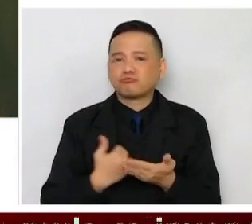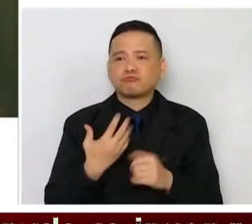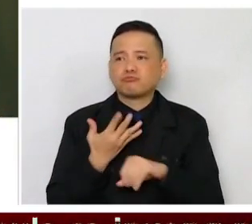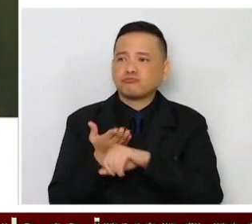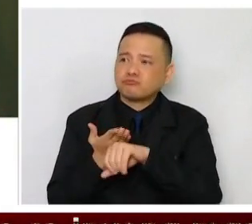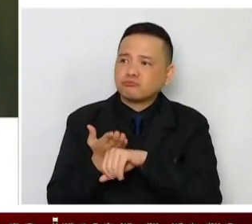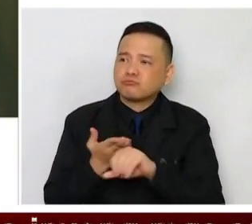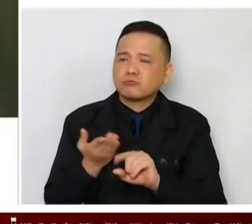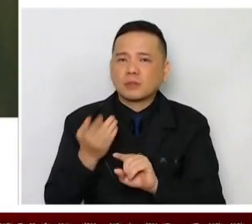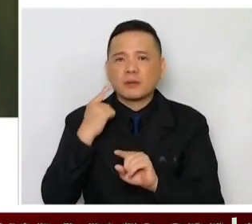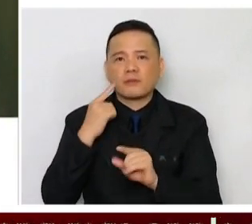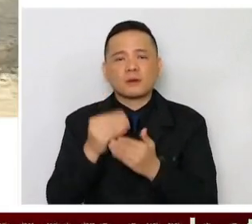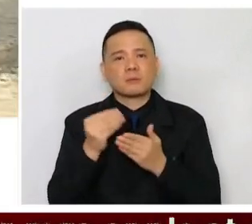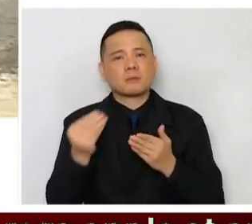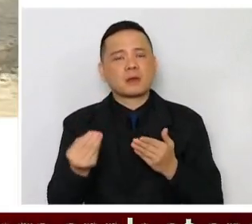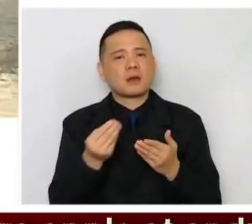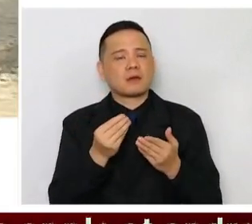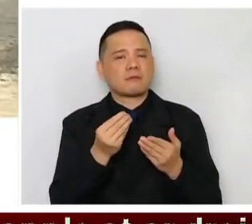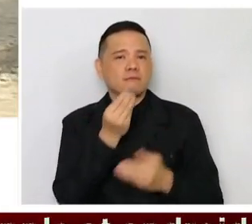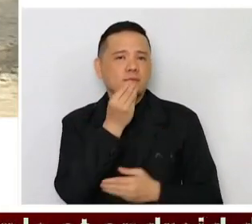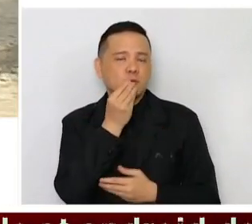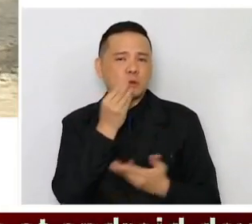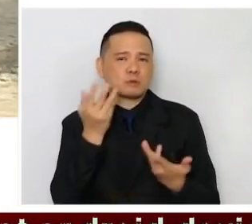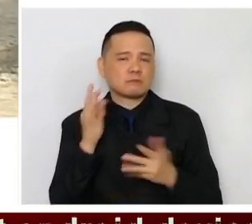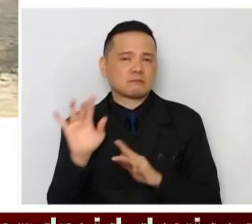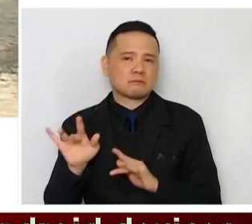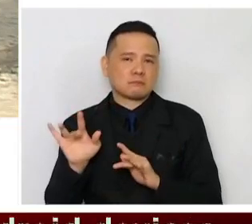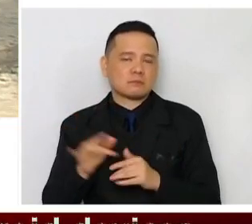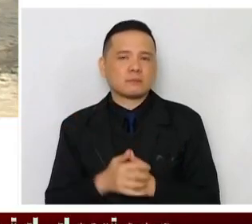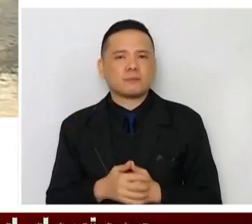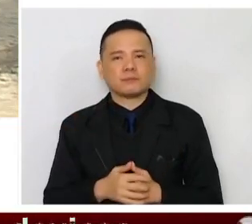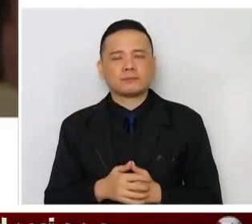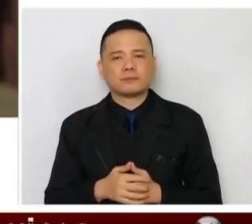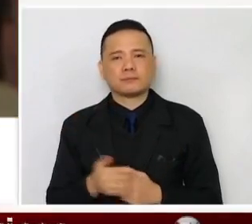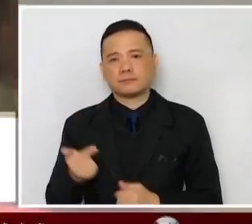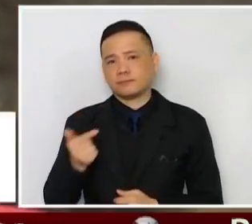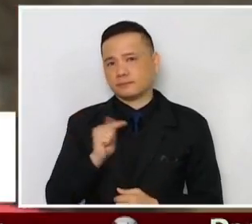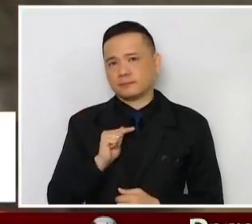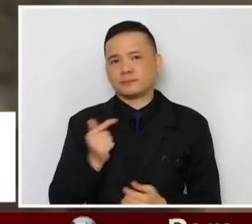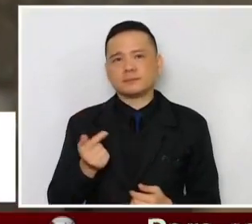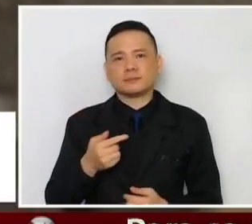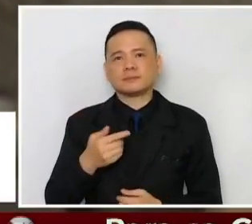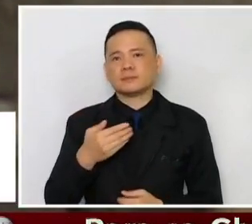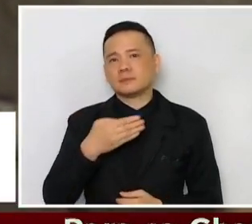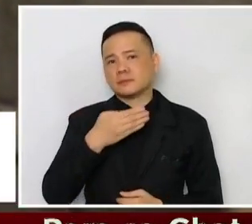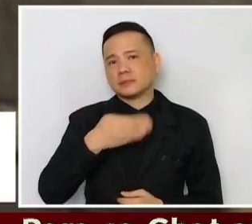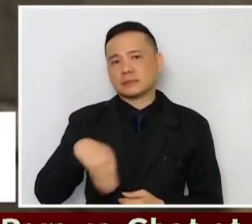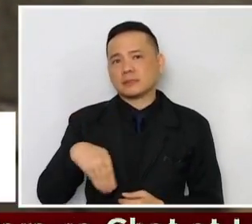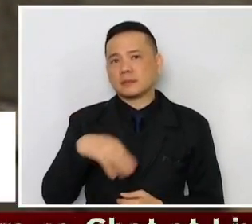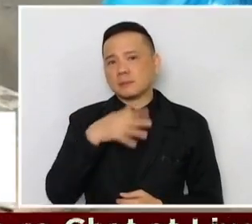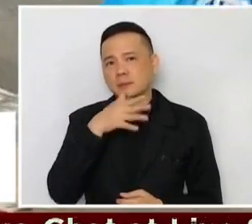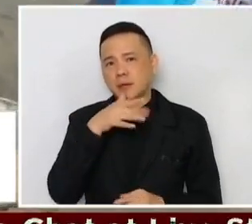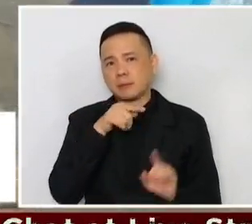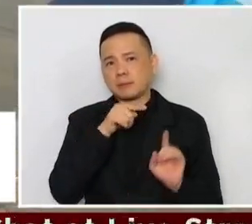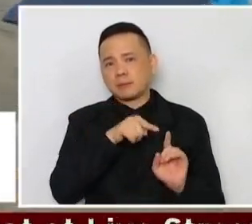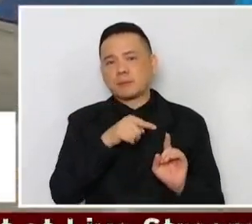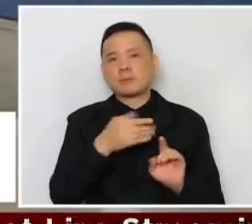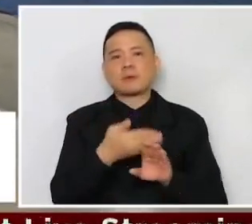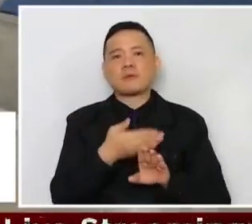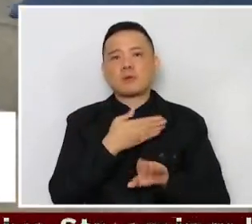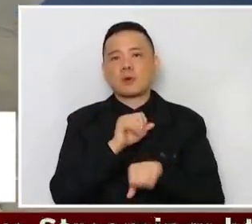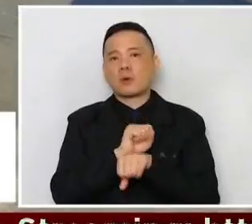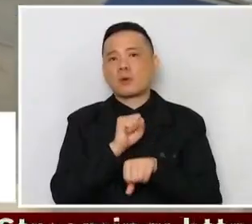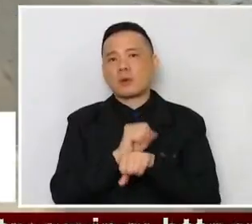may pambili ng pagkain nila. Ang single parent na si Nenen, dating nagtatrabaho sa kantin ng isang eskwelahan. Pero